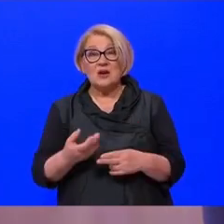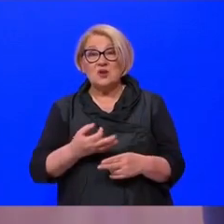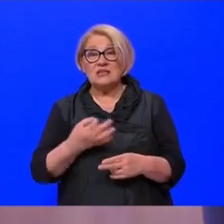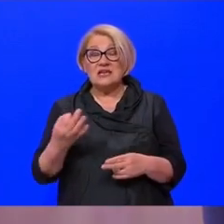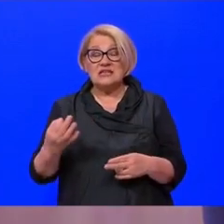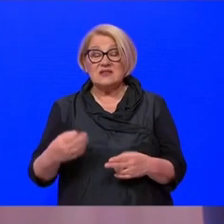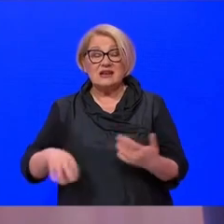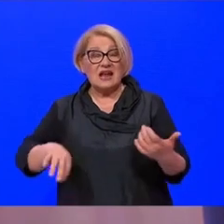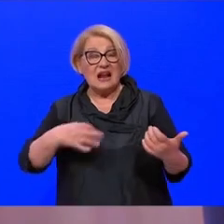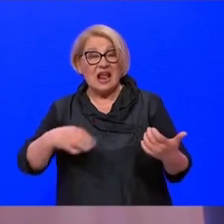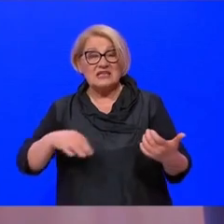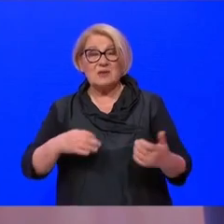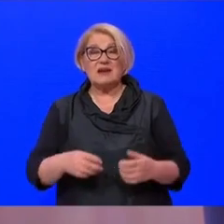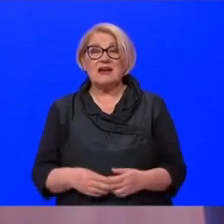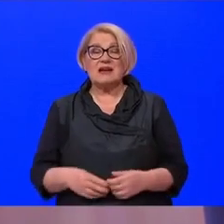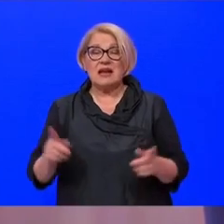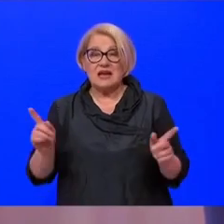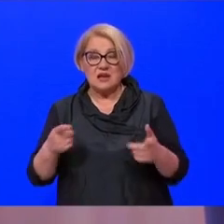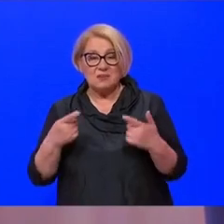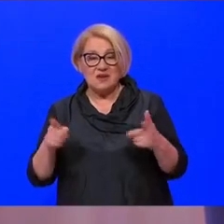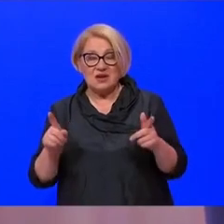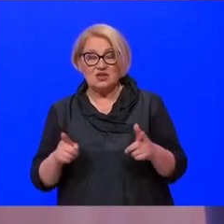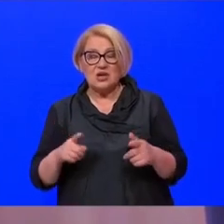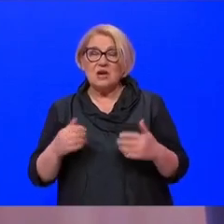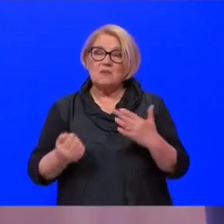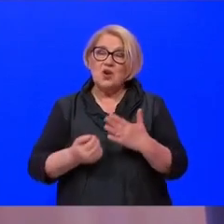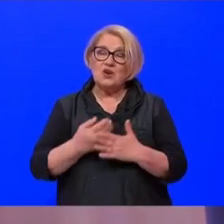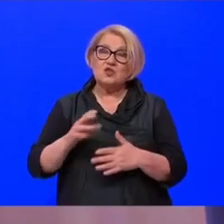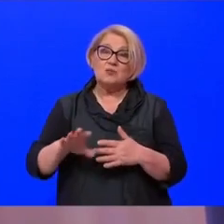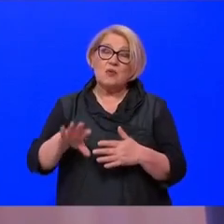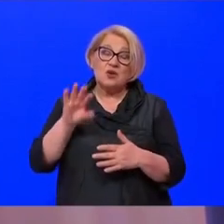na jednom glazbenike. Opet ćemo naći načina da